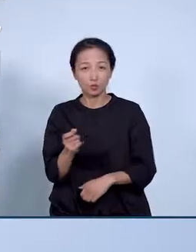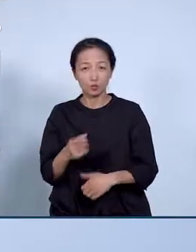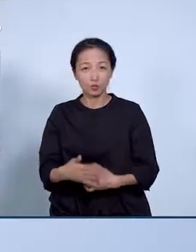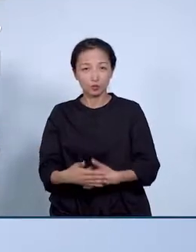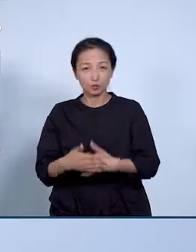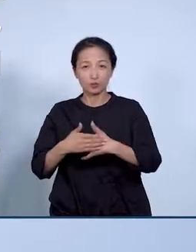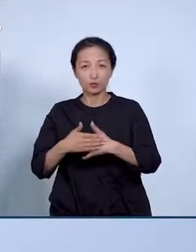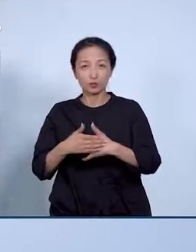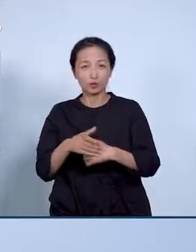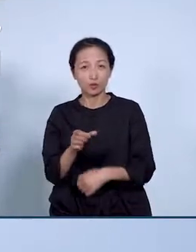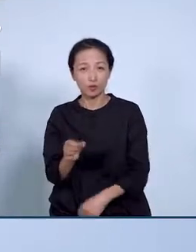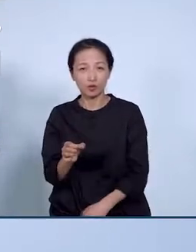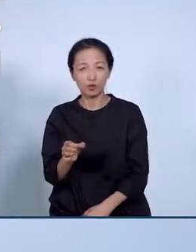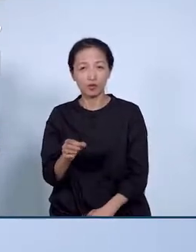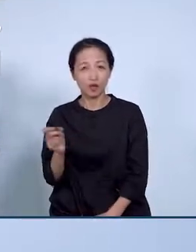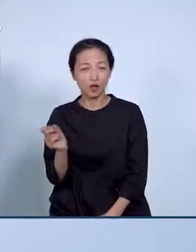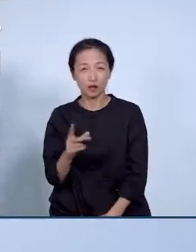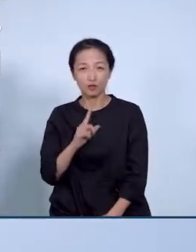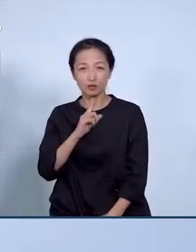滴丸。